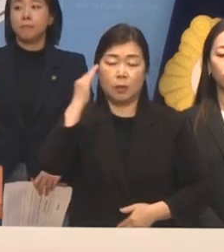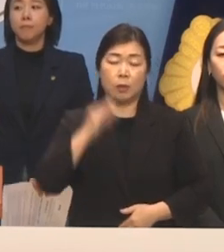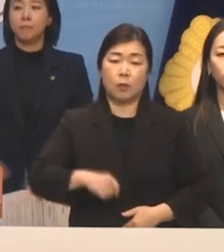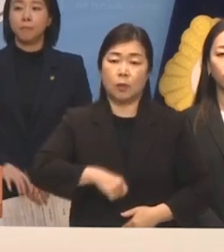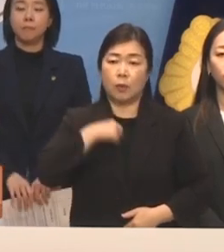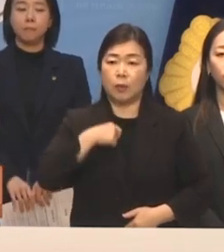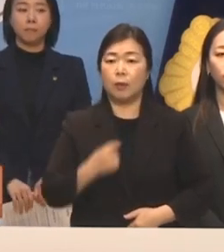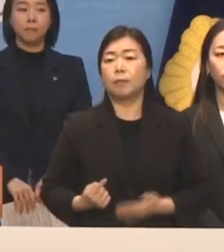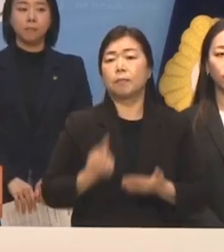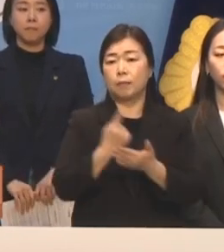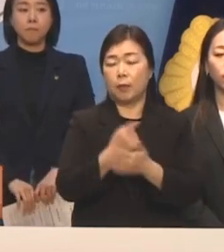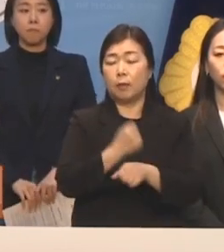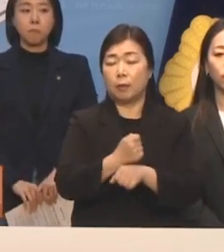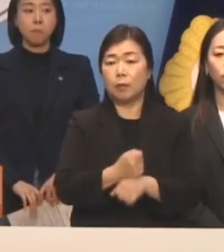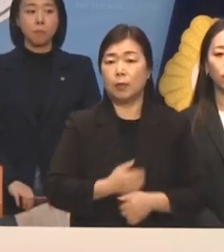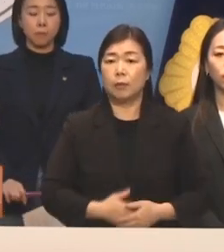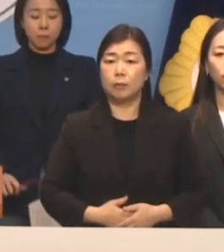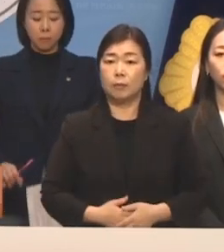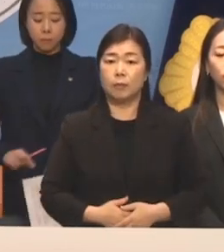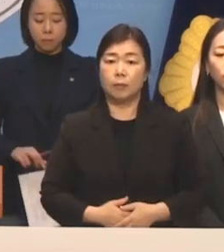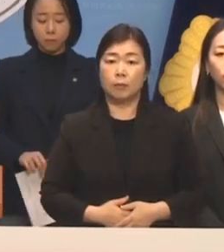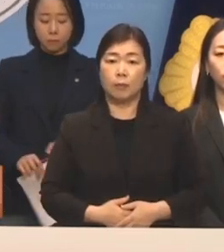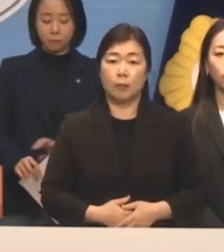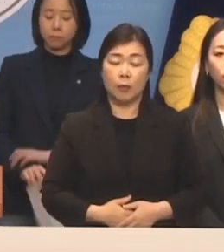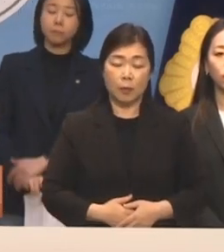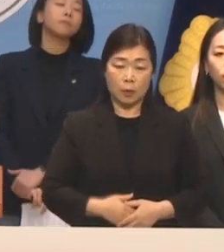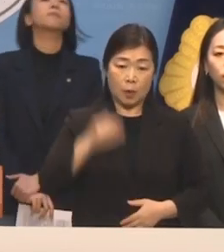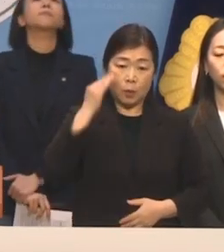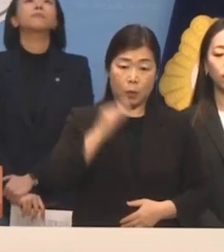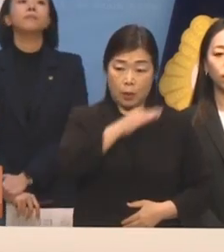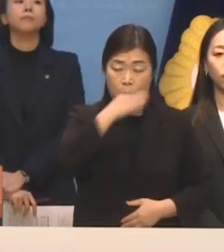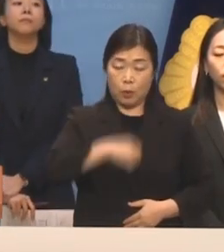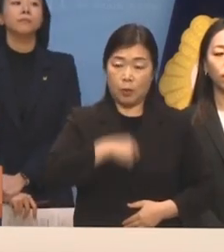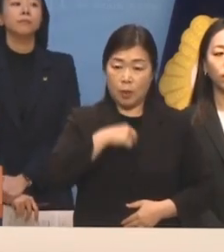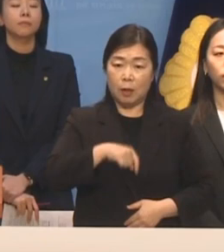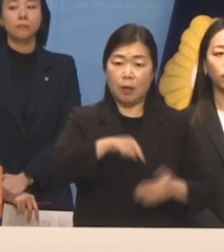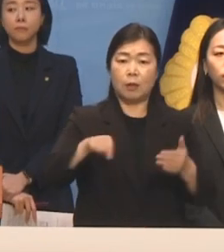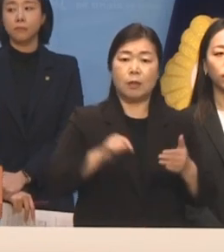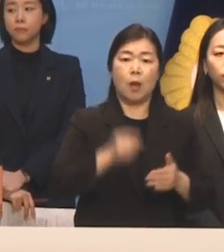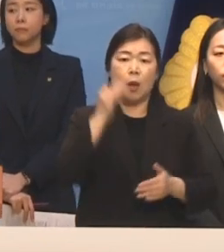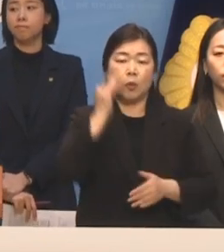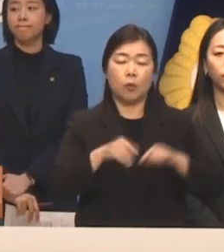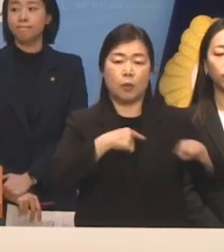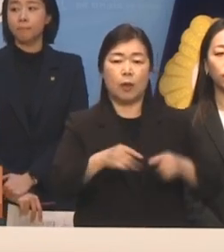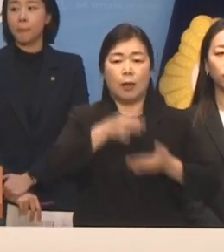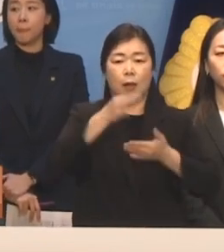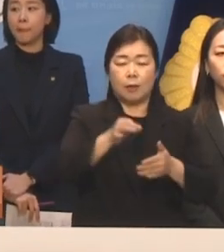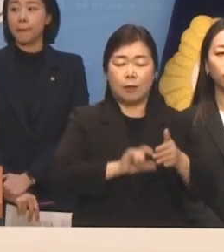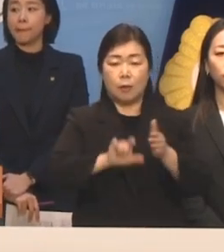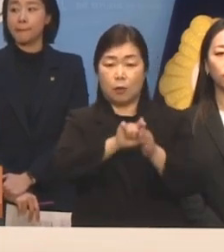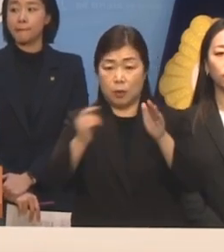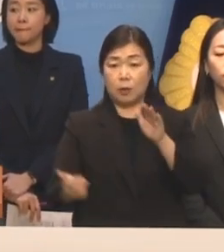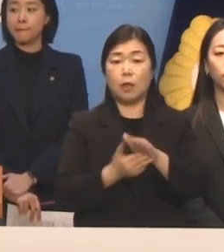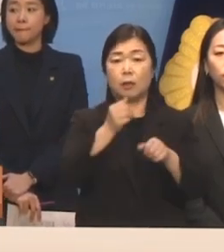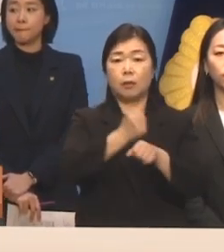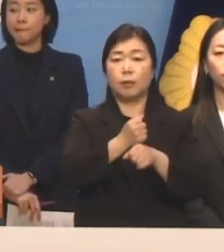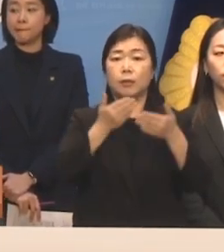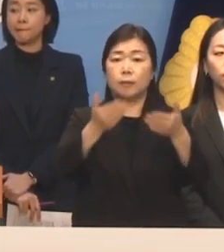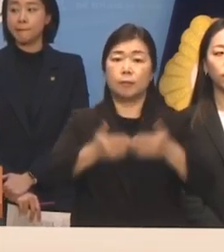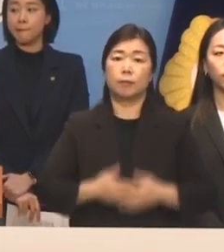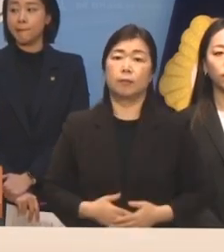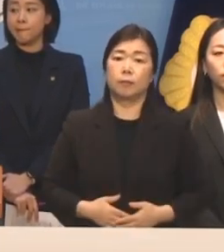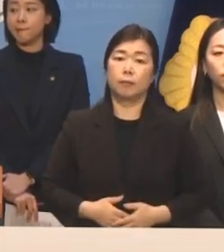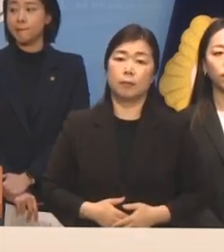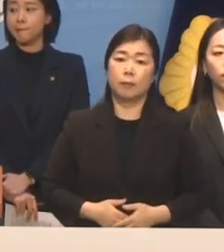합류합니다. 녹색정의당에서 녹색당의 가치를 더 넓게 실현하겠습니다. 기후위기 시대